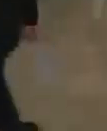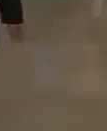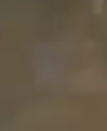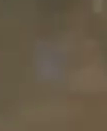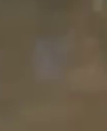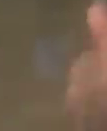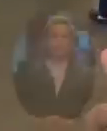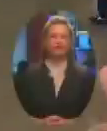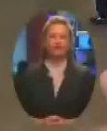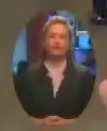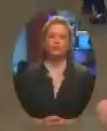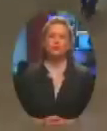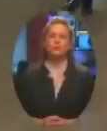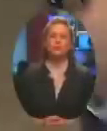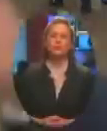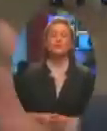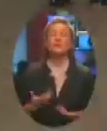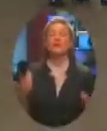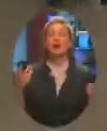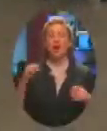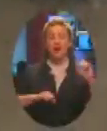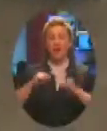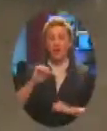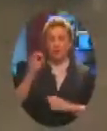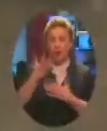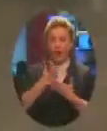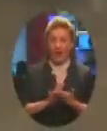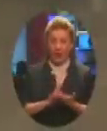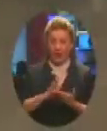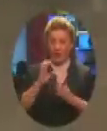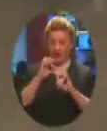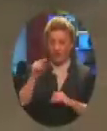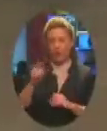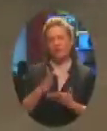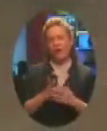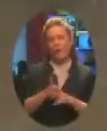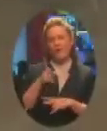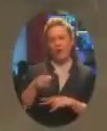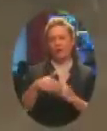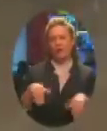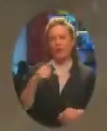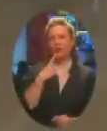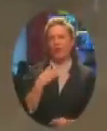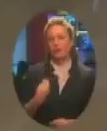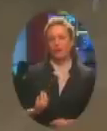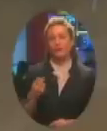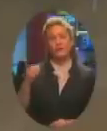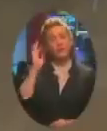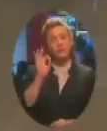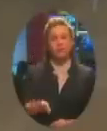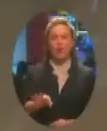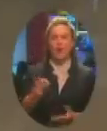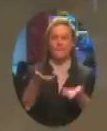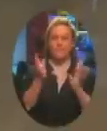בישראל. התנהלות מסוימת של חלק מאנשי התקשורת כבר עוברת את גבול הטעם הטוב. היא פוגעת באופן מובהק וממוקד